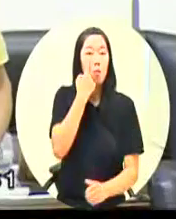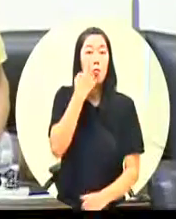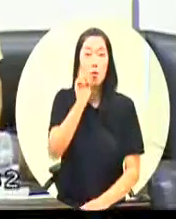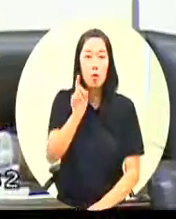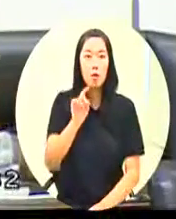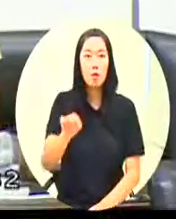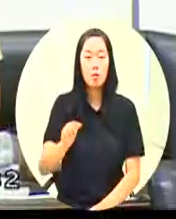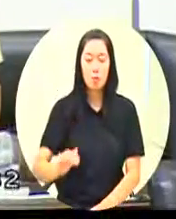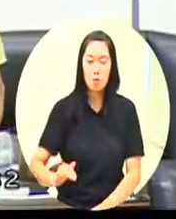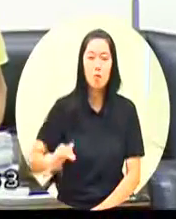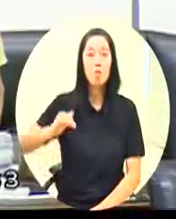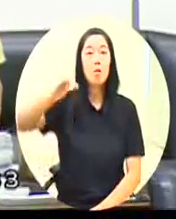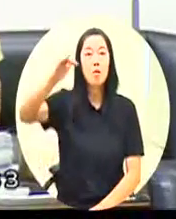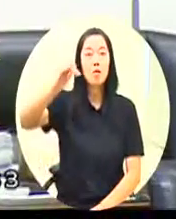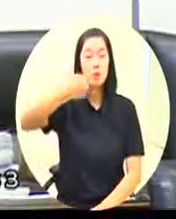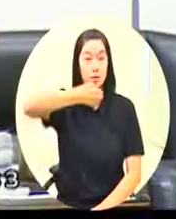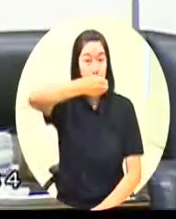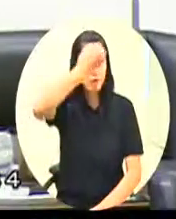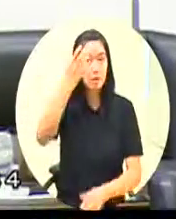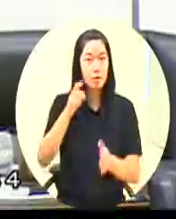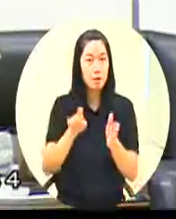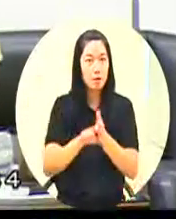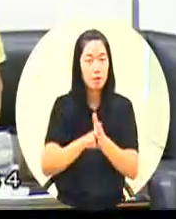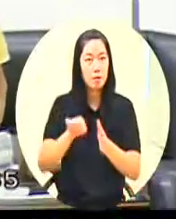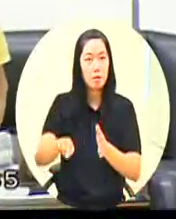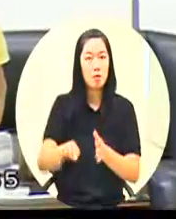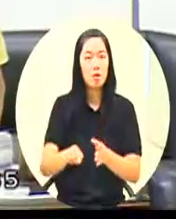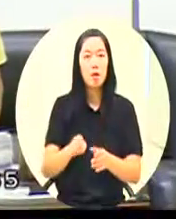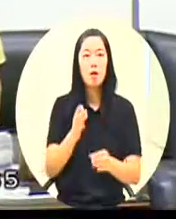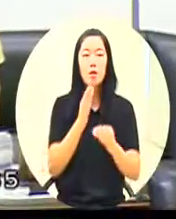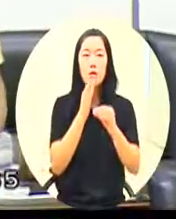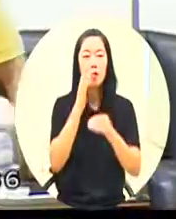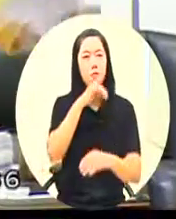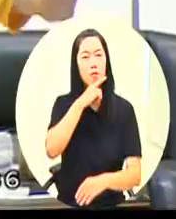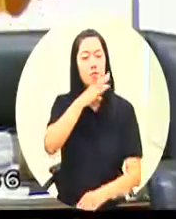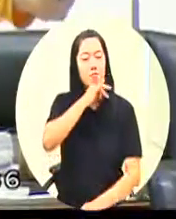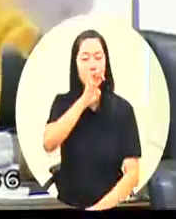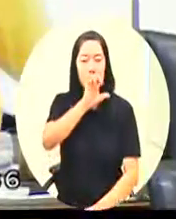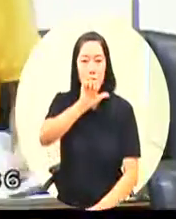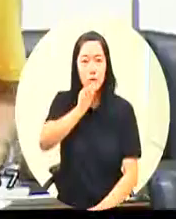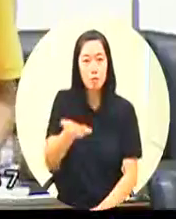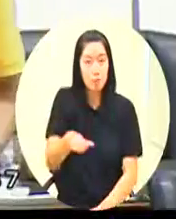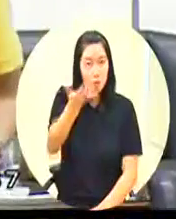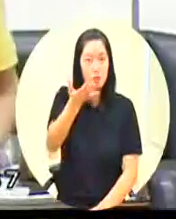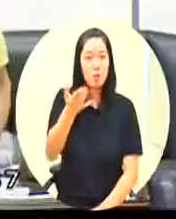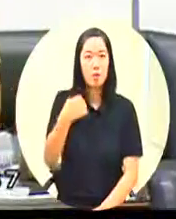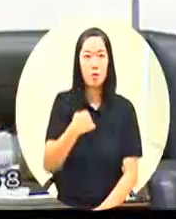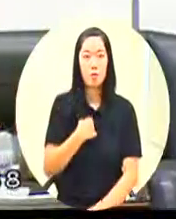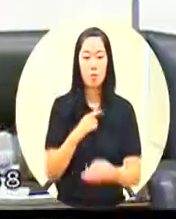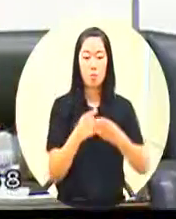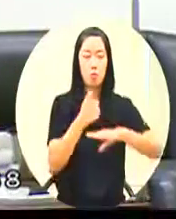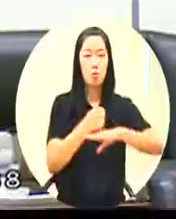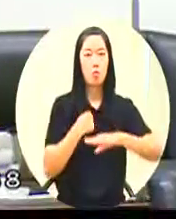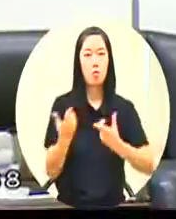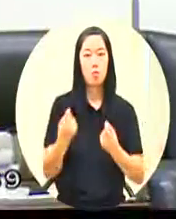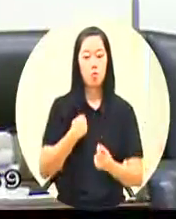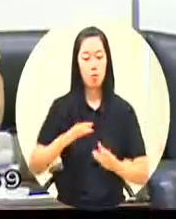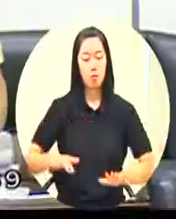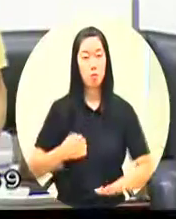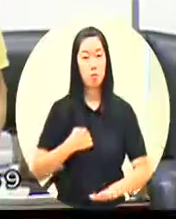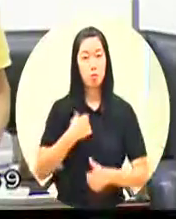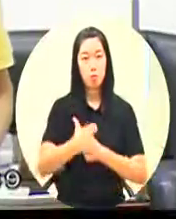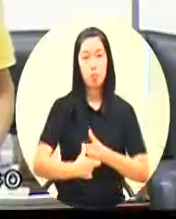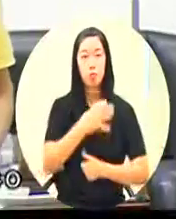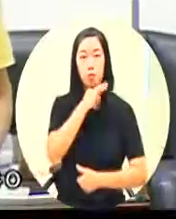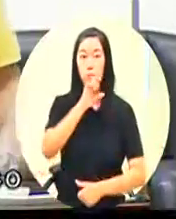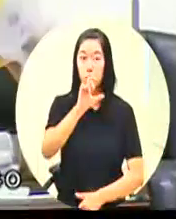从小时候、年轻的时候、中年的时候，包括主席或是个人，我想我已经六十岁了，如果